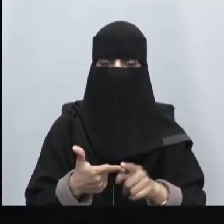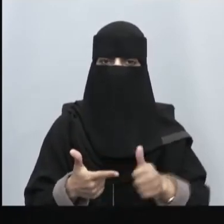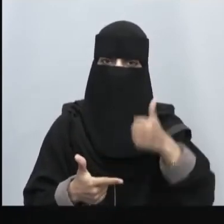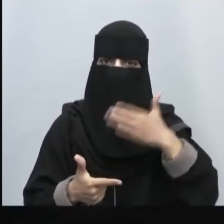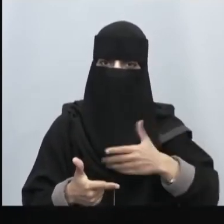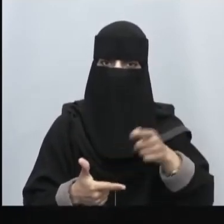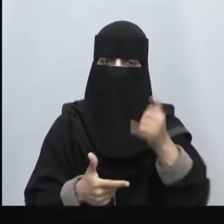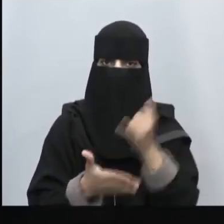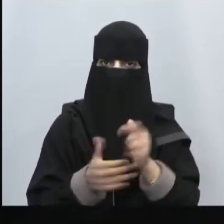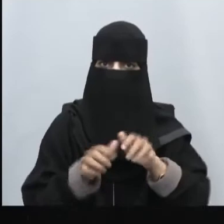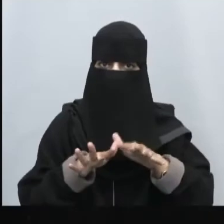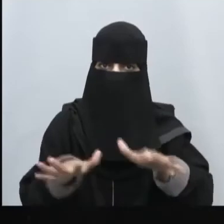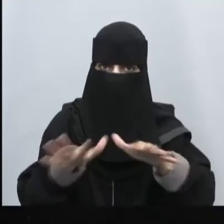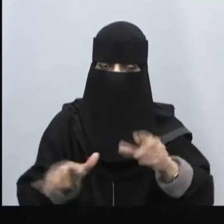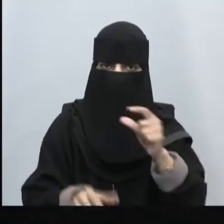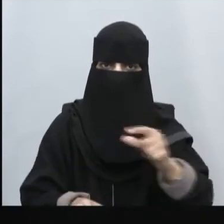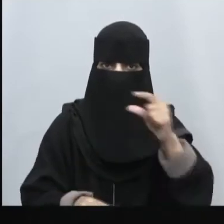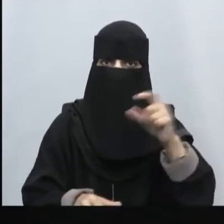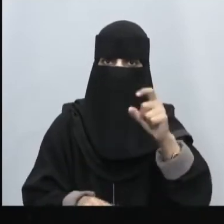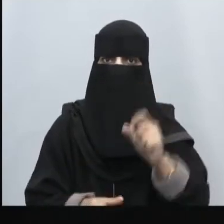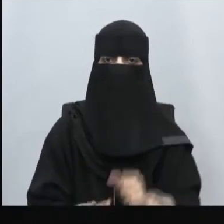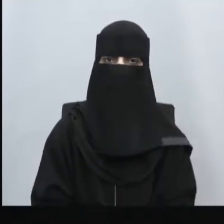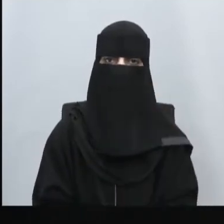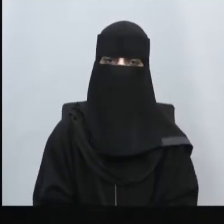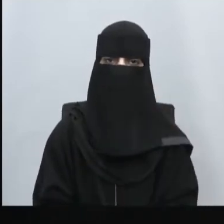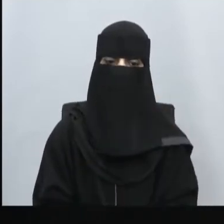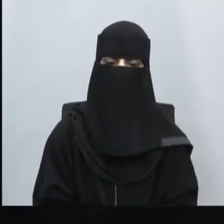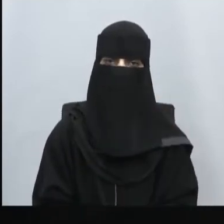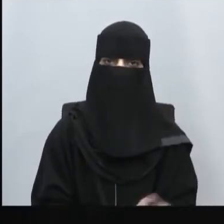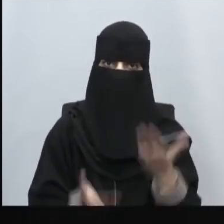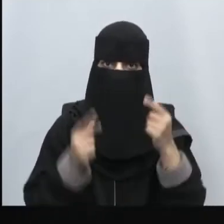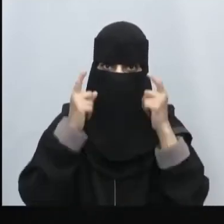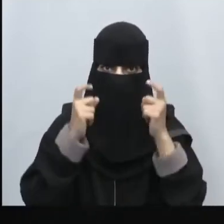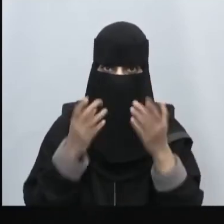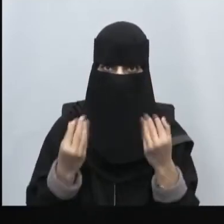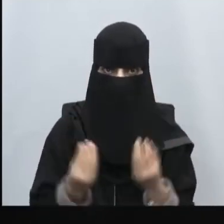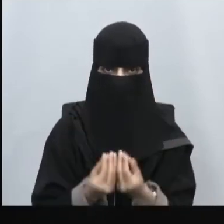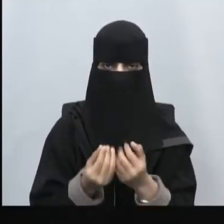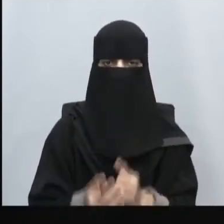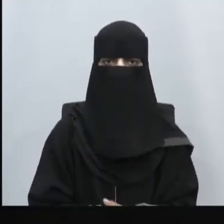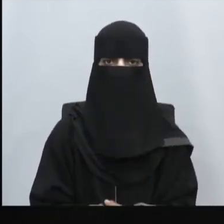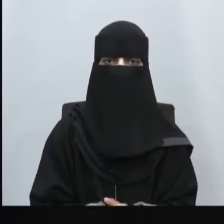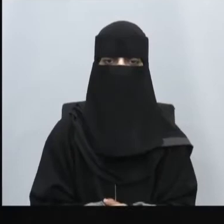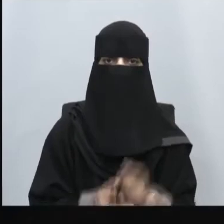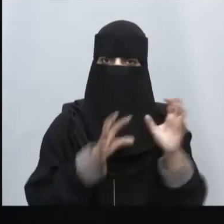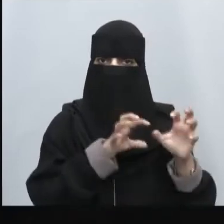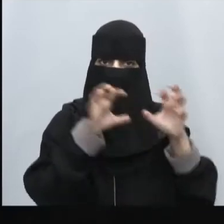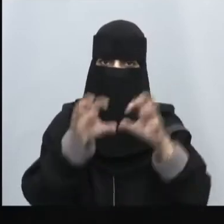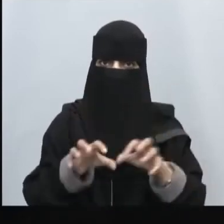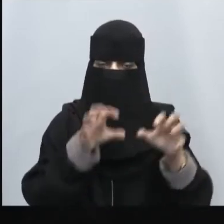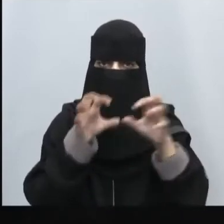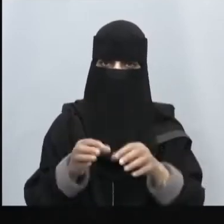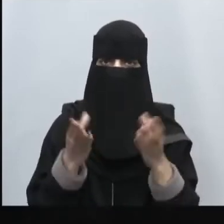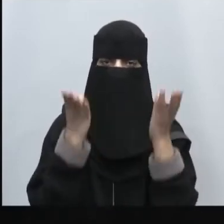تتحمل مهمه نشر الدين الاسلامي مفكر قليلا ونسترجع معلومات